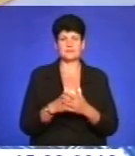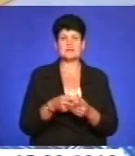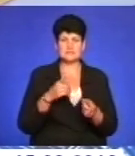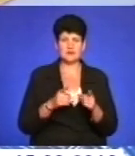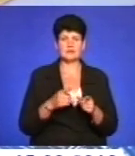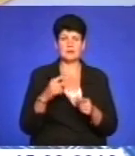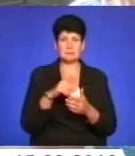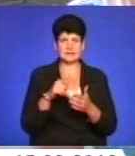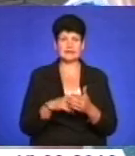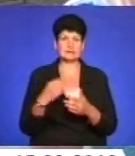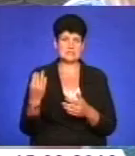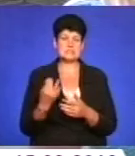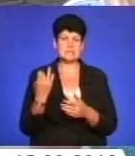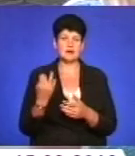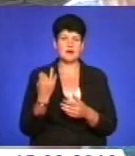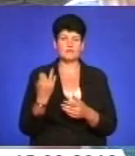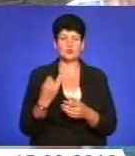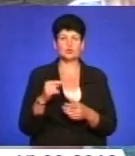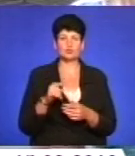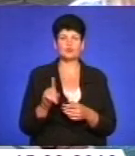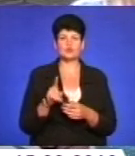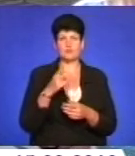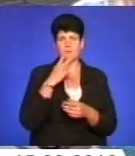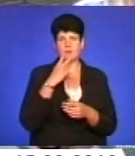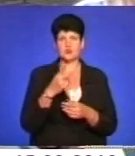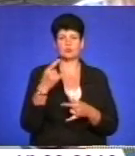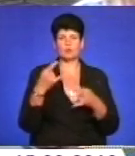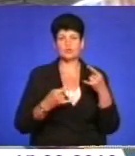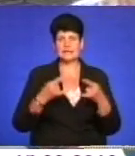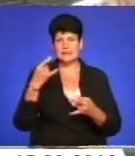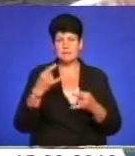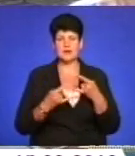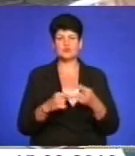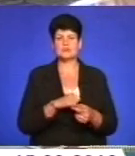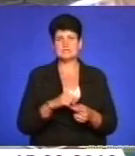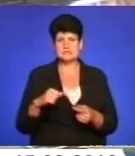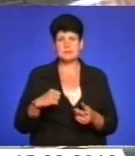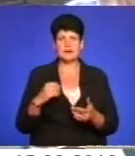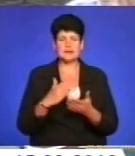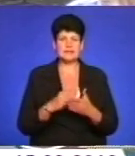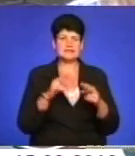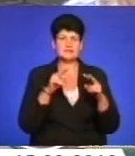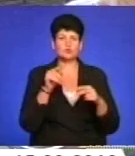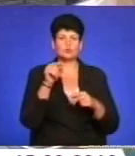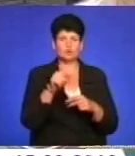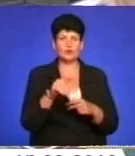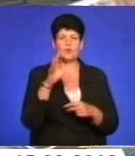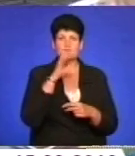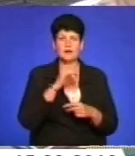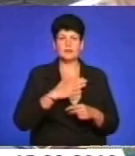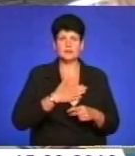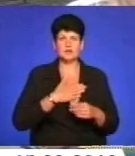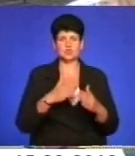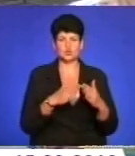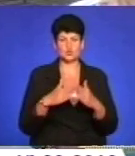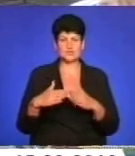питання зацікавило, тому що, як бачимо, і по телебаченню, і сама є свідком того, як обікрали наших сусідів.